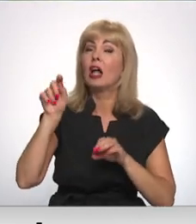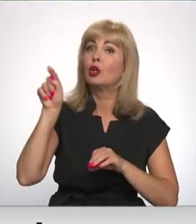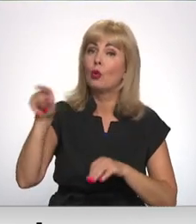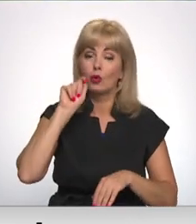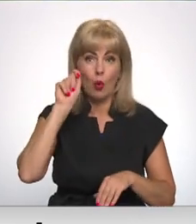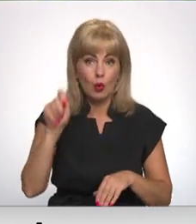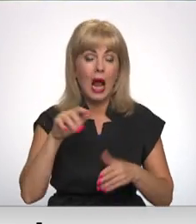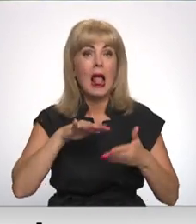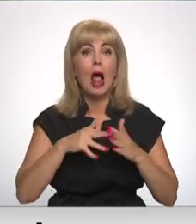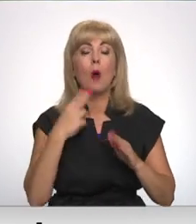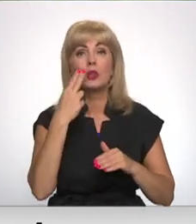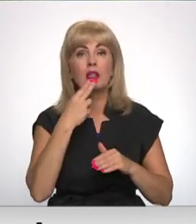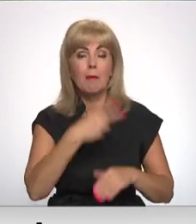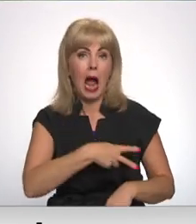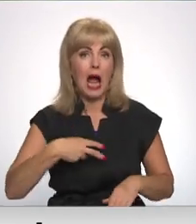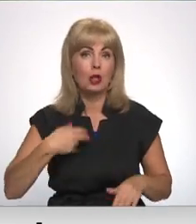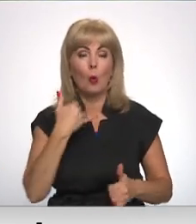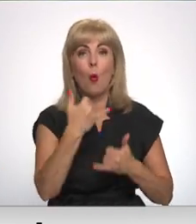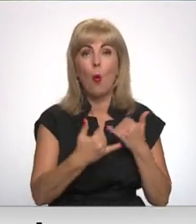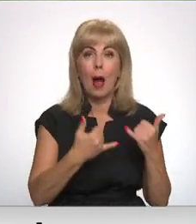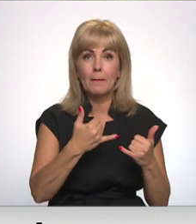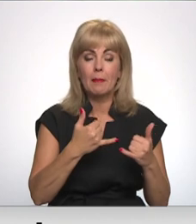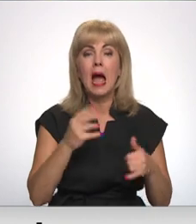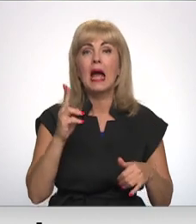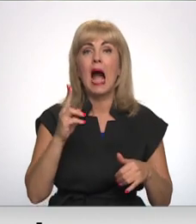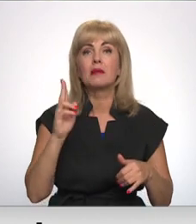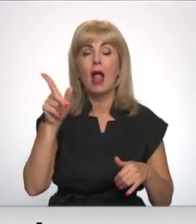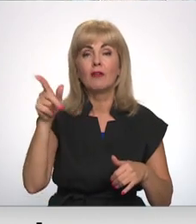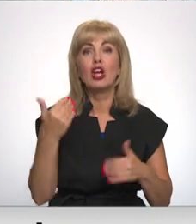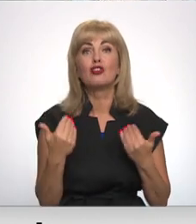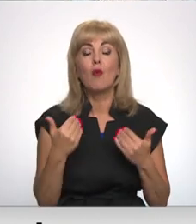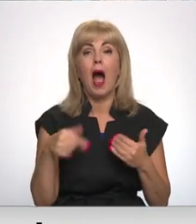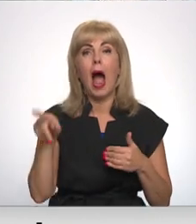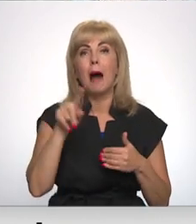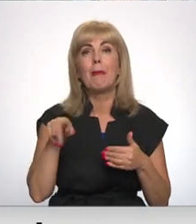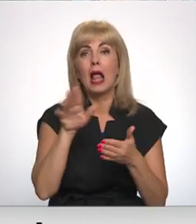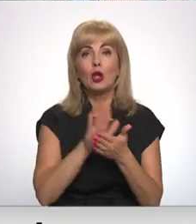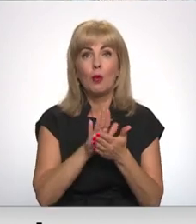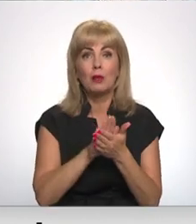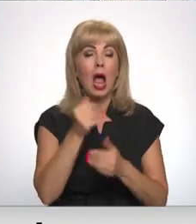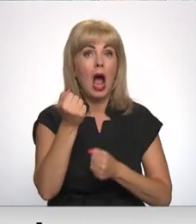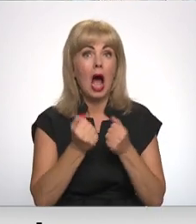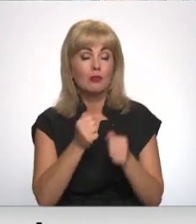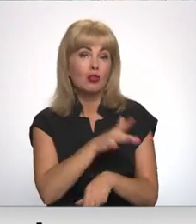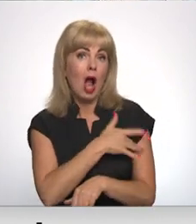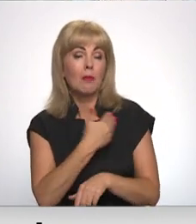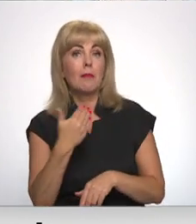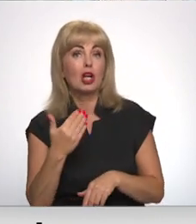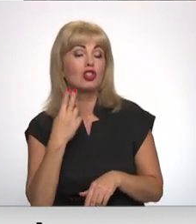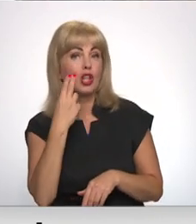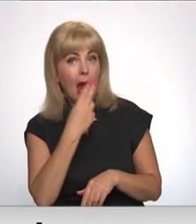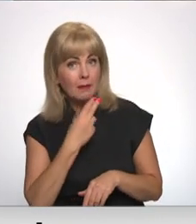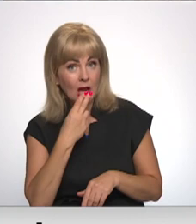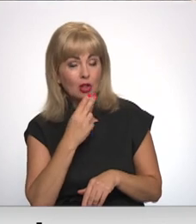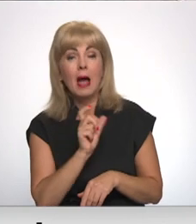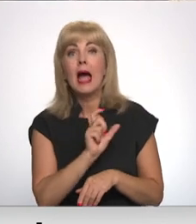saka lauksaimnieks aitkopis Kaspars Kļaviņš. Šodien viņam ir apaļa jubileja un automašīna, kas kalpojusi saimniecības vajadzībām,